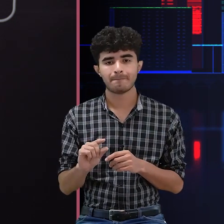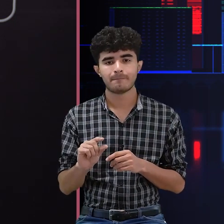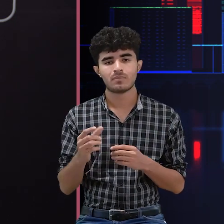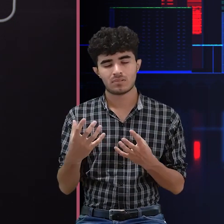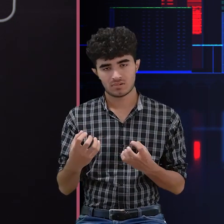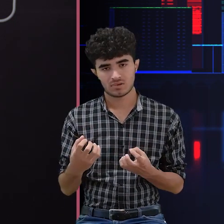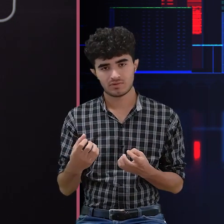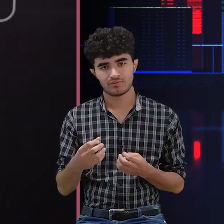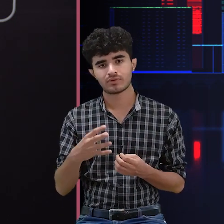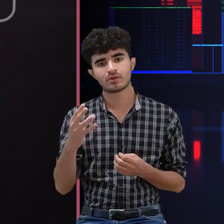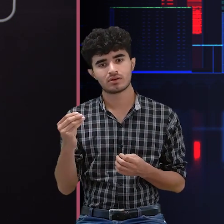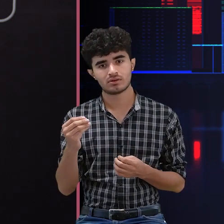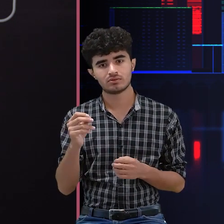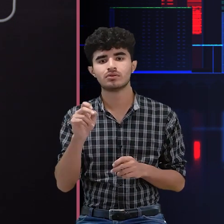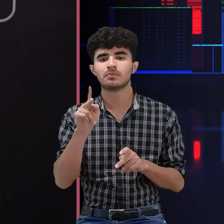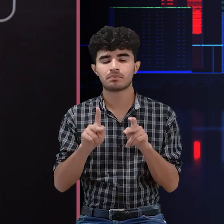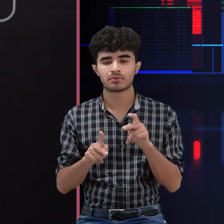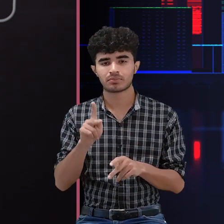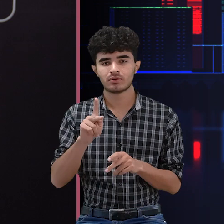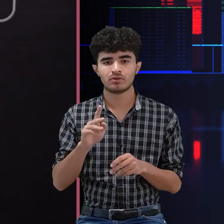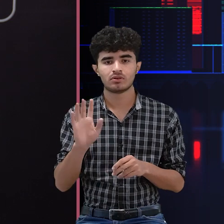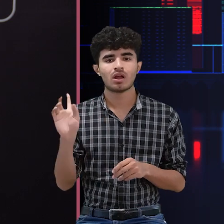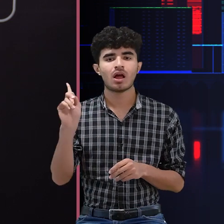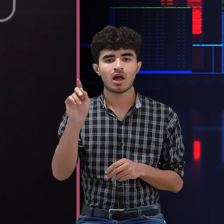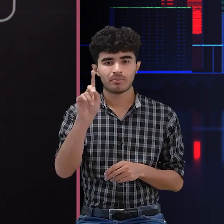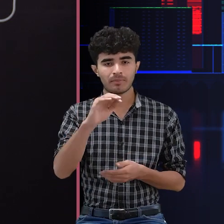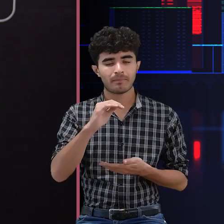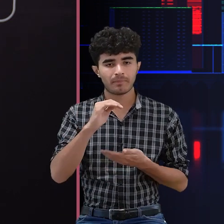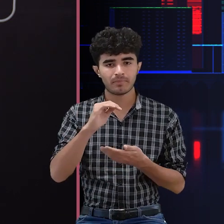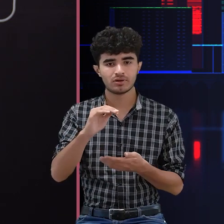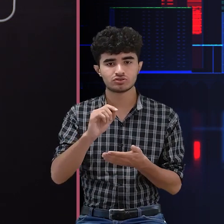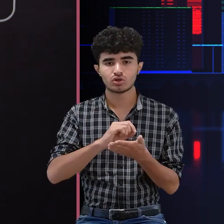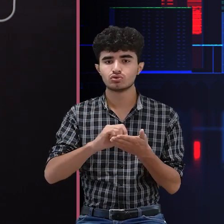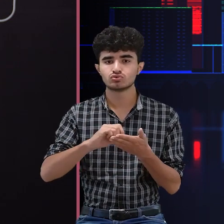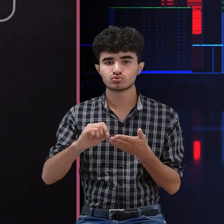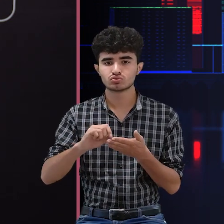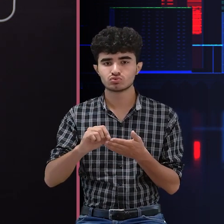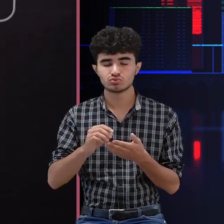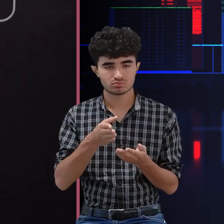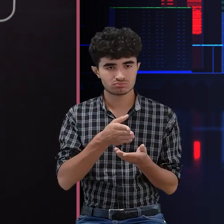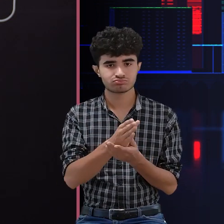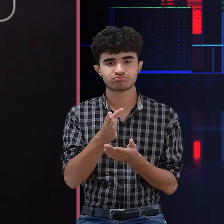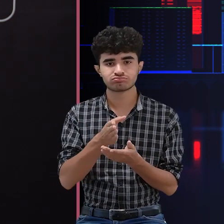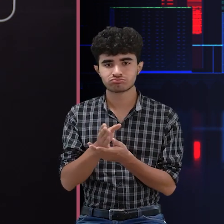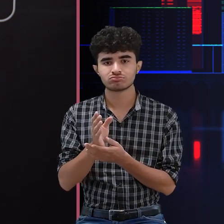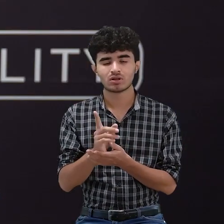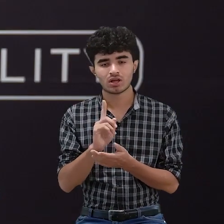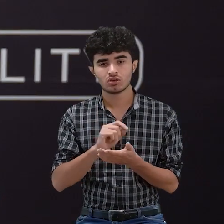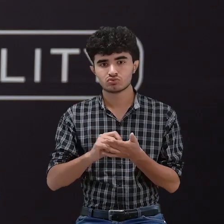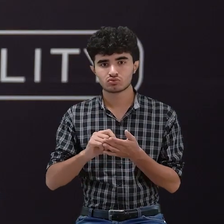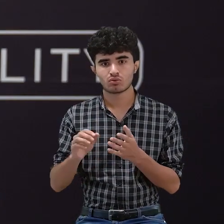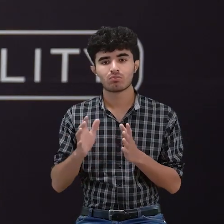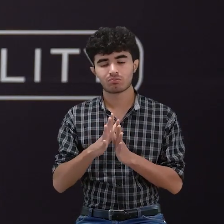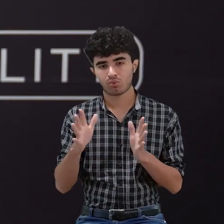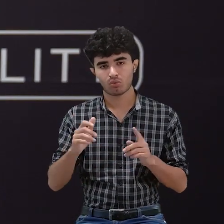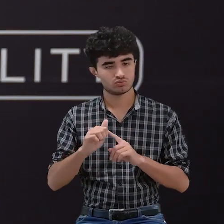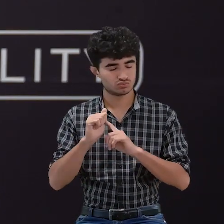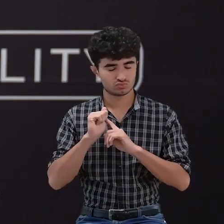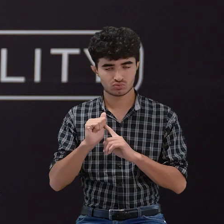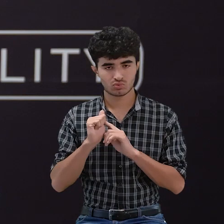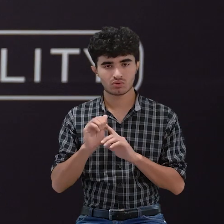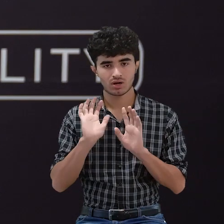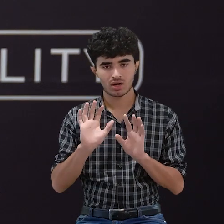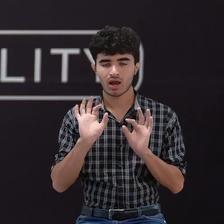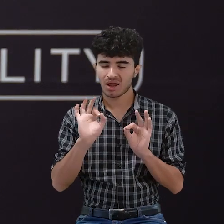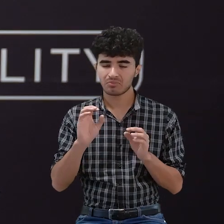کے پاس اپنے بچوں کو اسکول بھیجنا جو کہ ایک بنیادی ایک حق ہے وہ